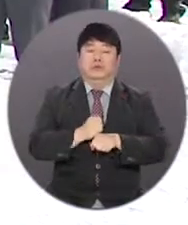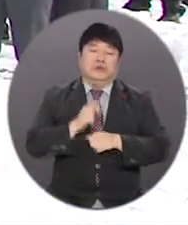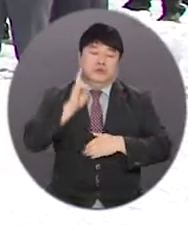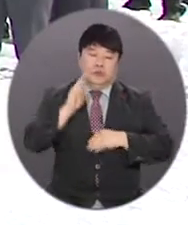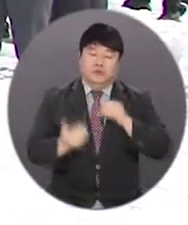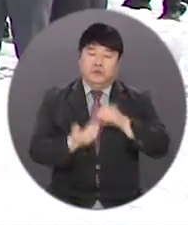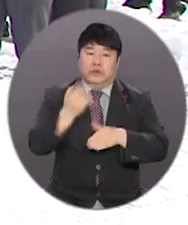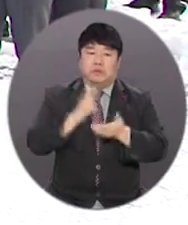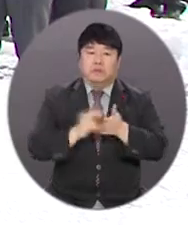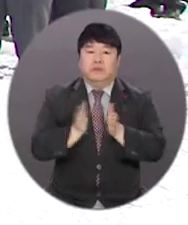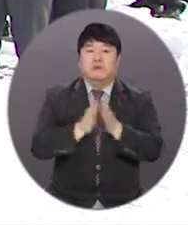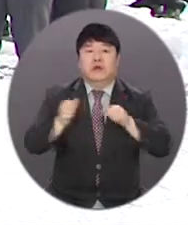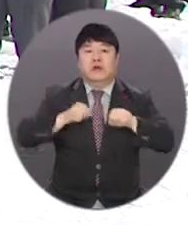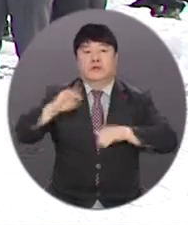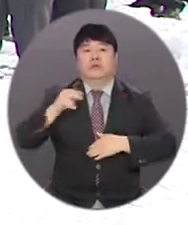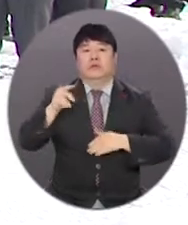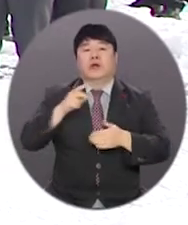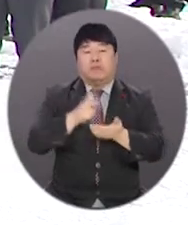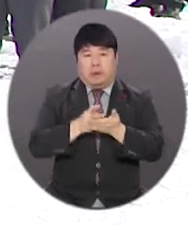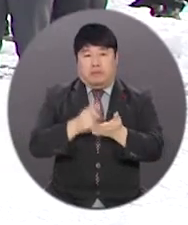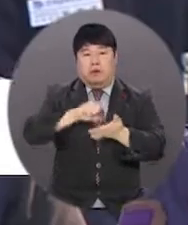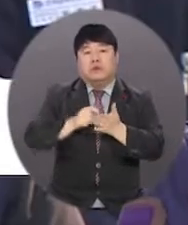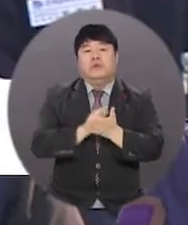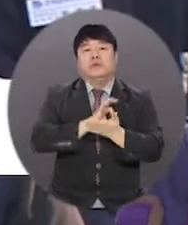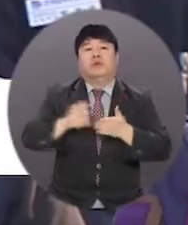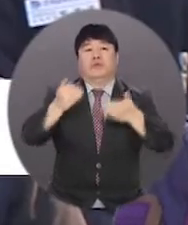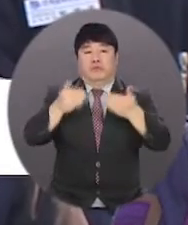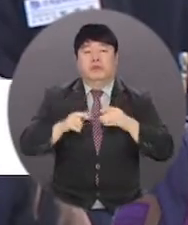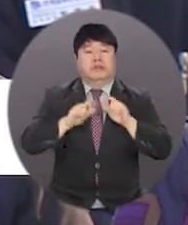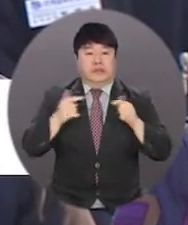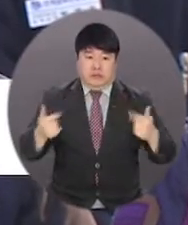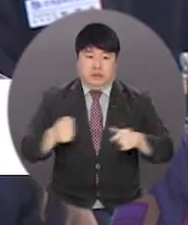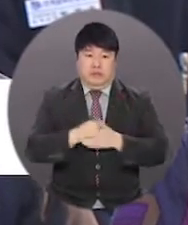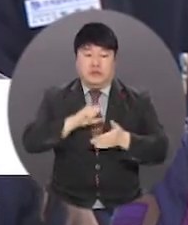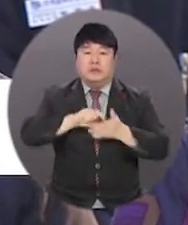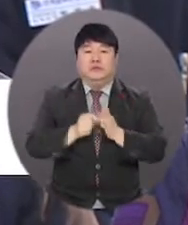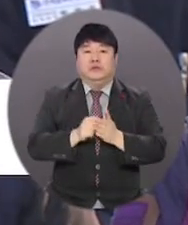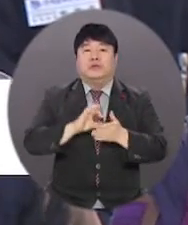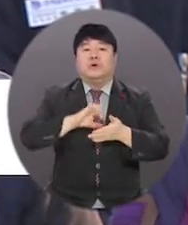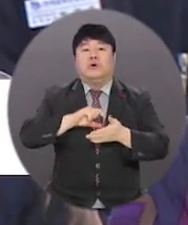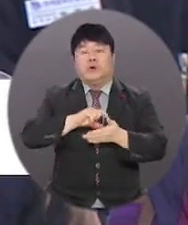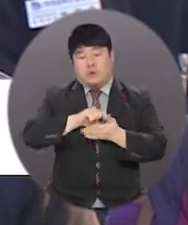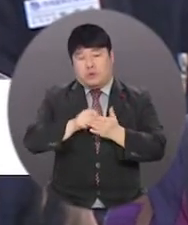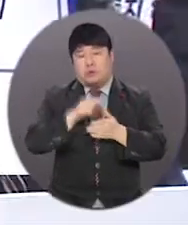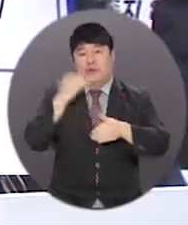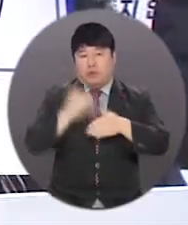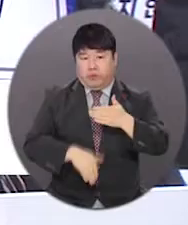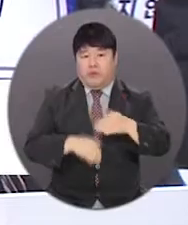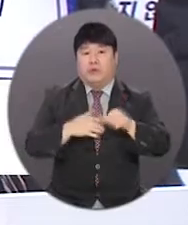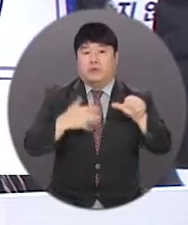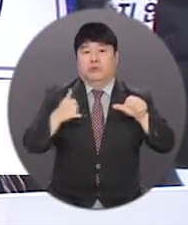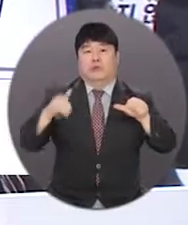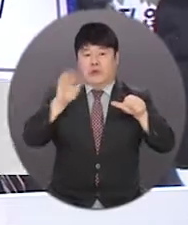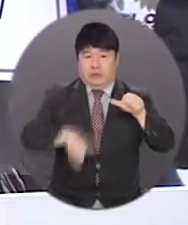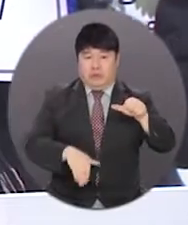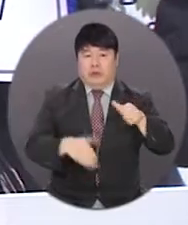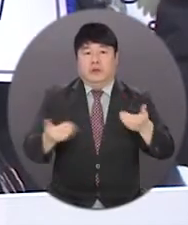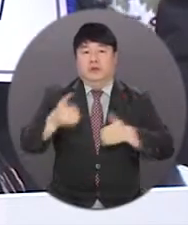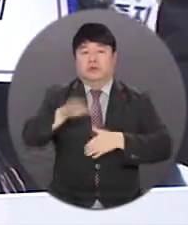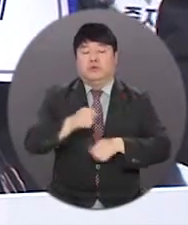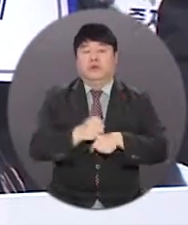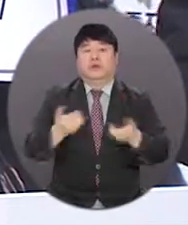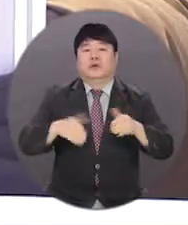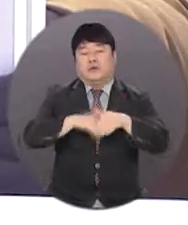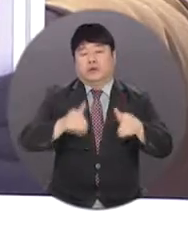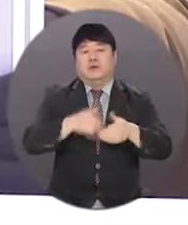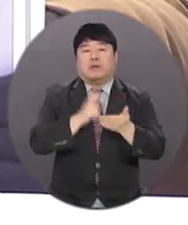중대재해법이 시행되더라도 이 법의 적용을 받지 않습니다. 적용 대상에서 제외된 5인 미만 사업장이기 때문인데 노동계는